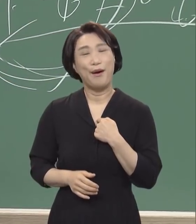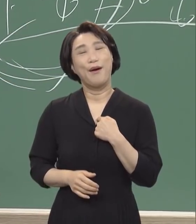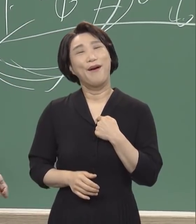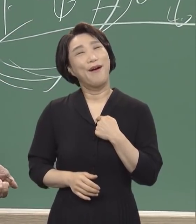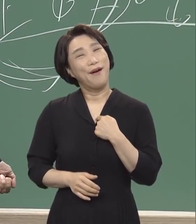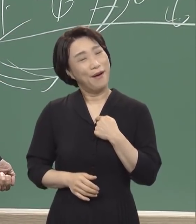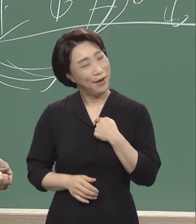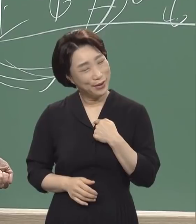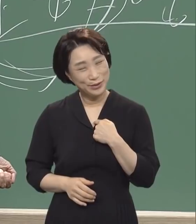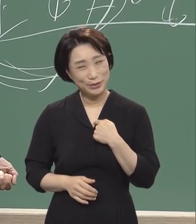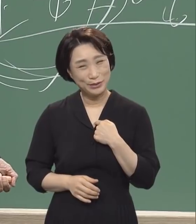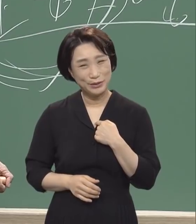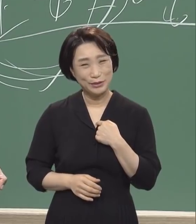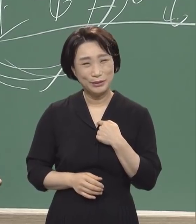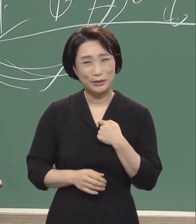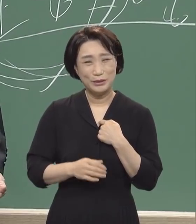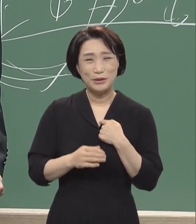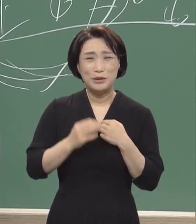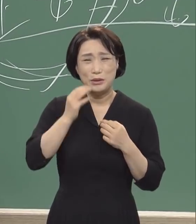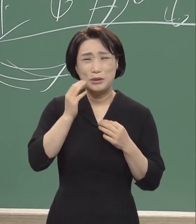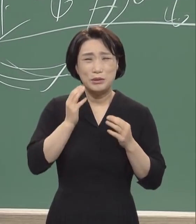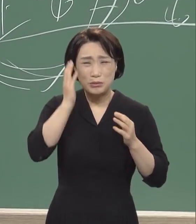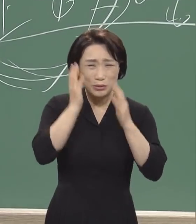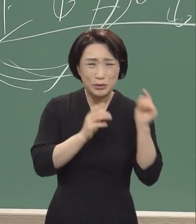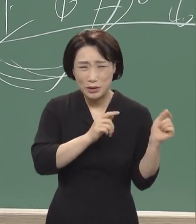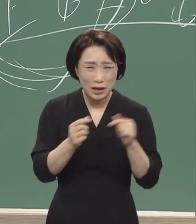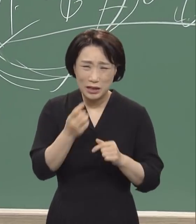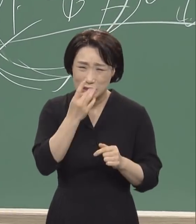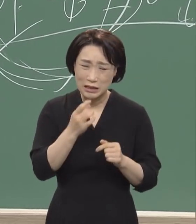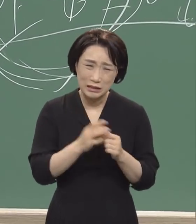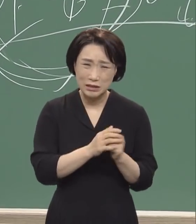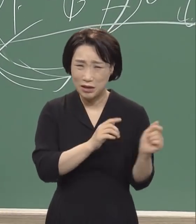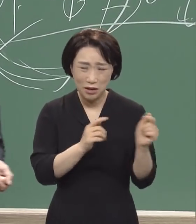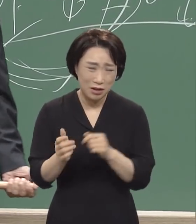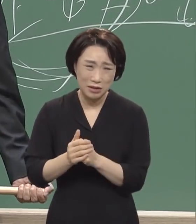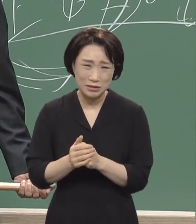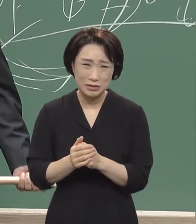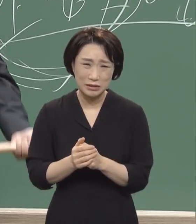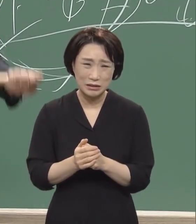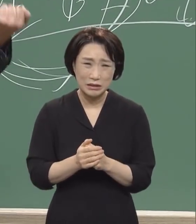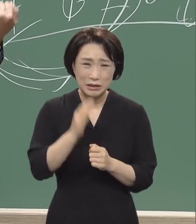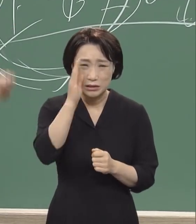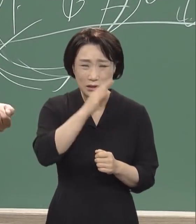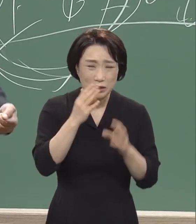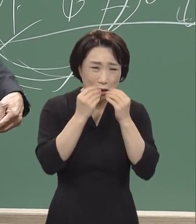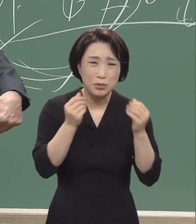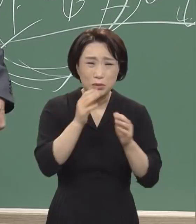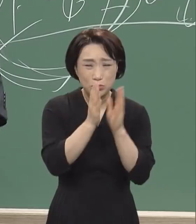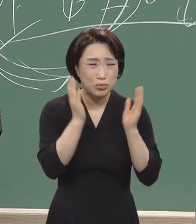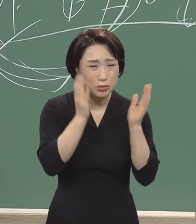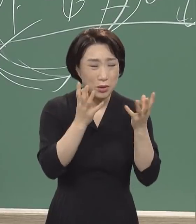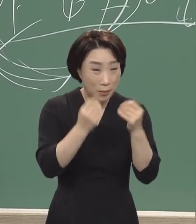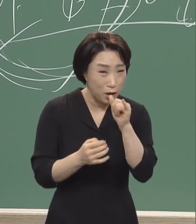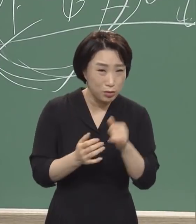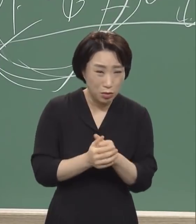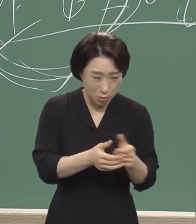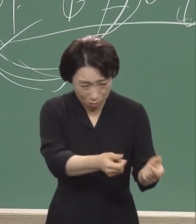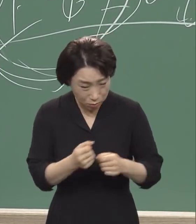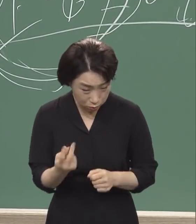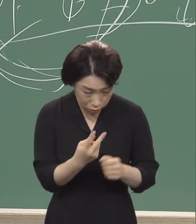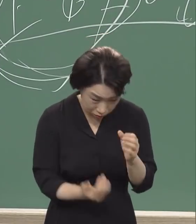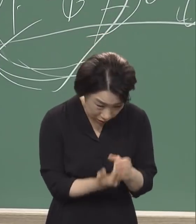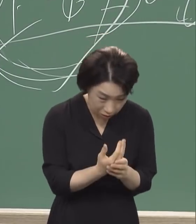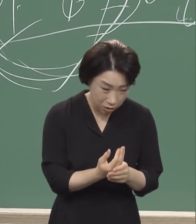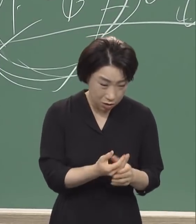얼마나 잡초가 많이 나는지 뽑으면 또 나오고 뽑으면 또 나오고. 그런데 신기하게 곡식은 뽑으면 끝나